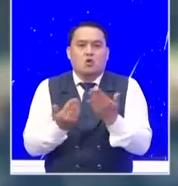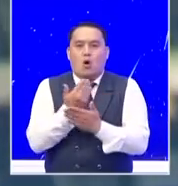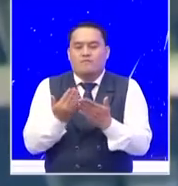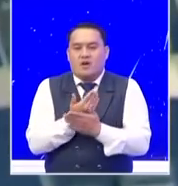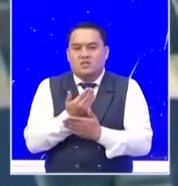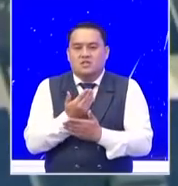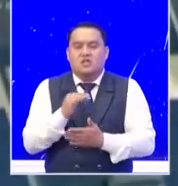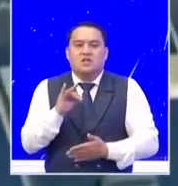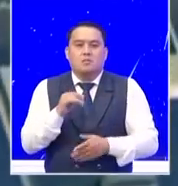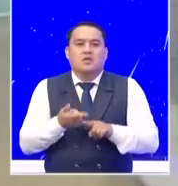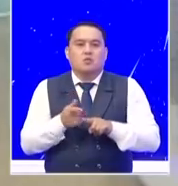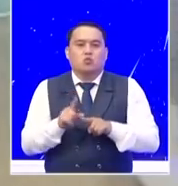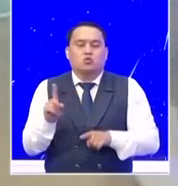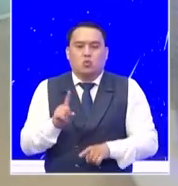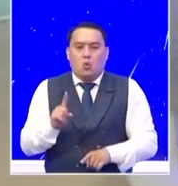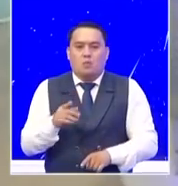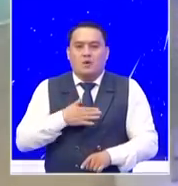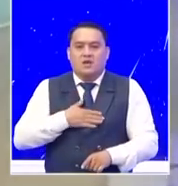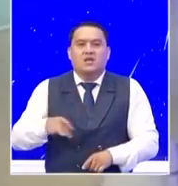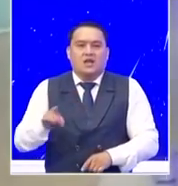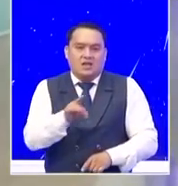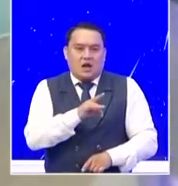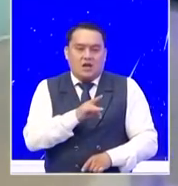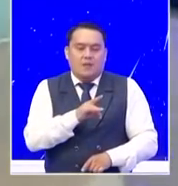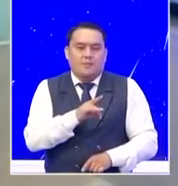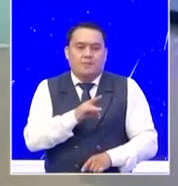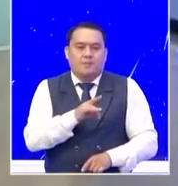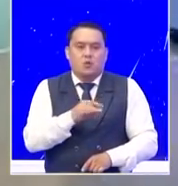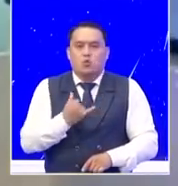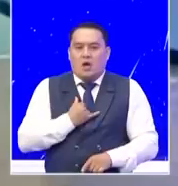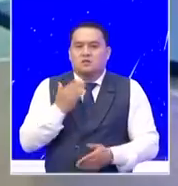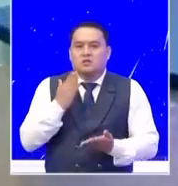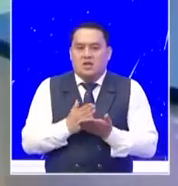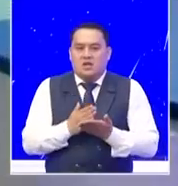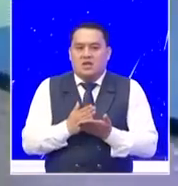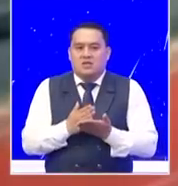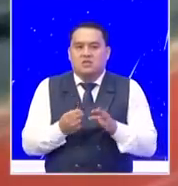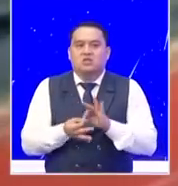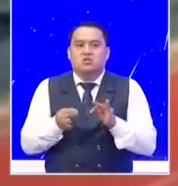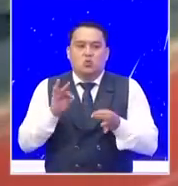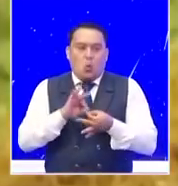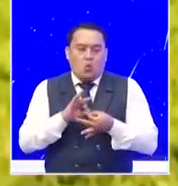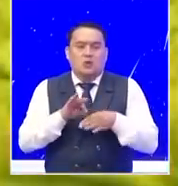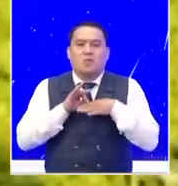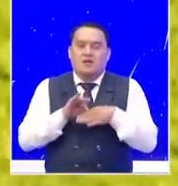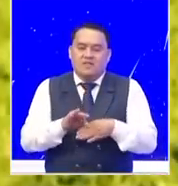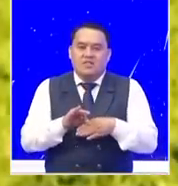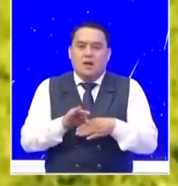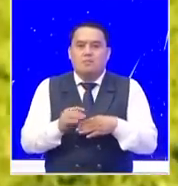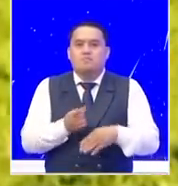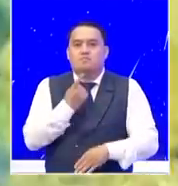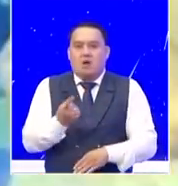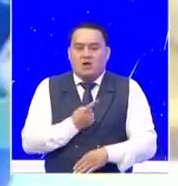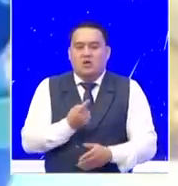подачи новостей, потому что все-таки мы региональное телевидение, у нас есть определенные сложности в проведении, допустим,